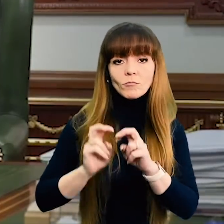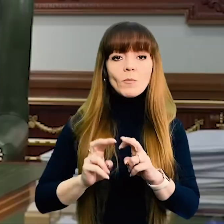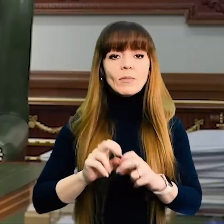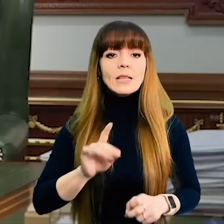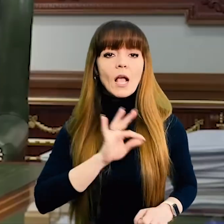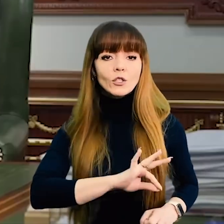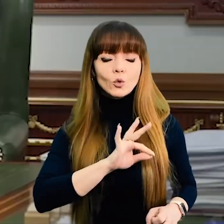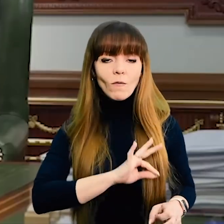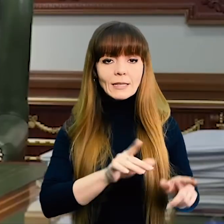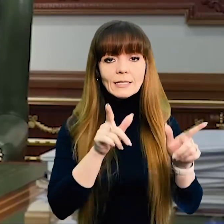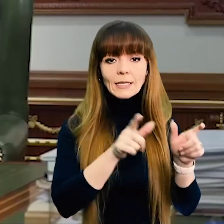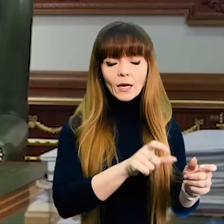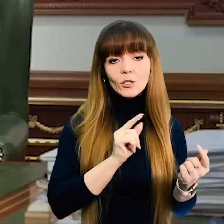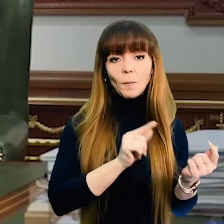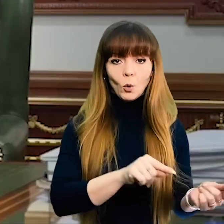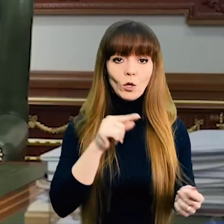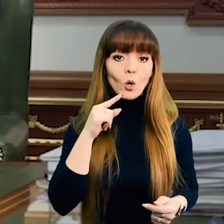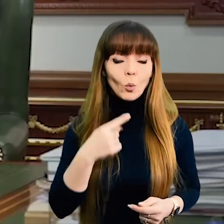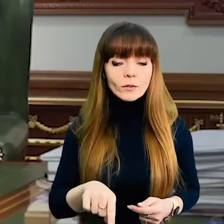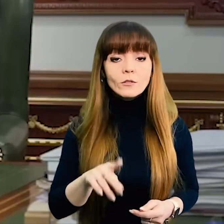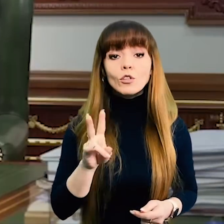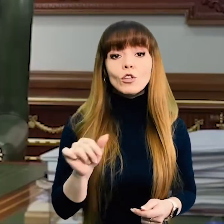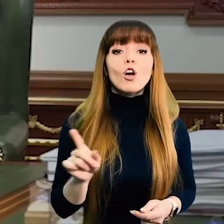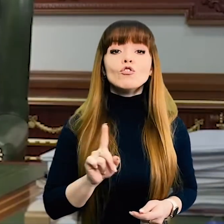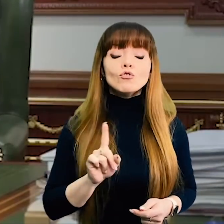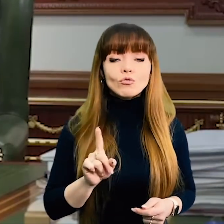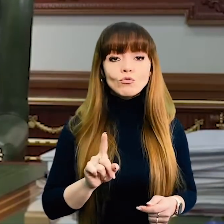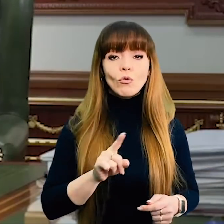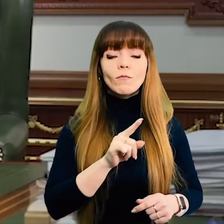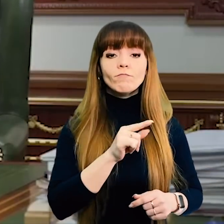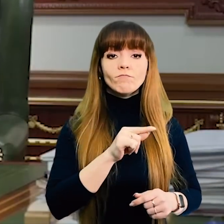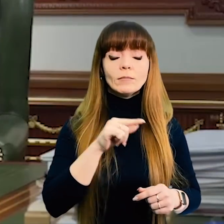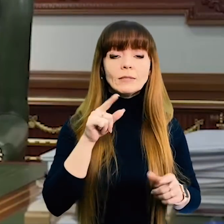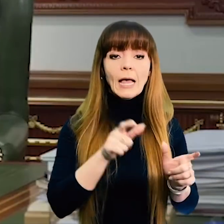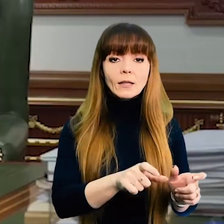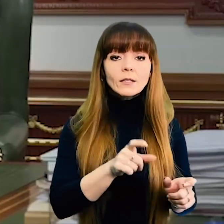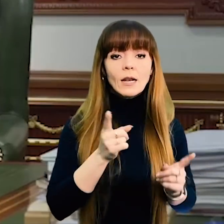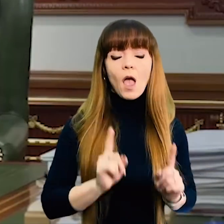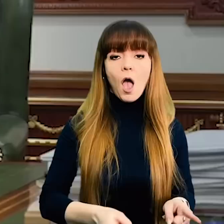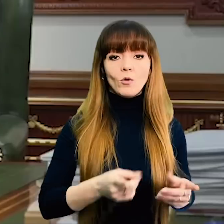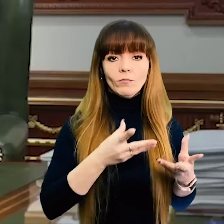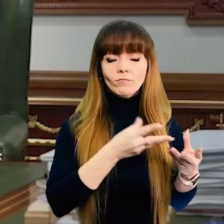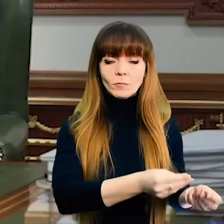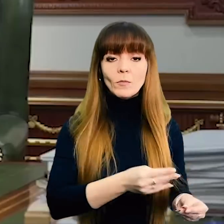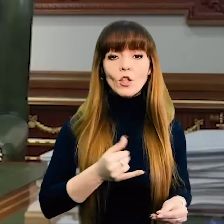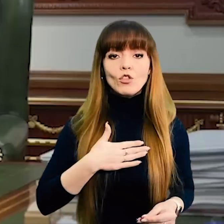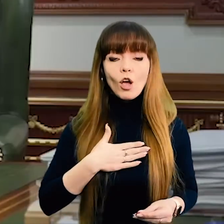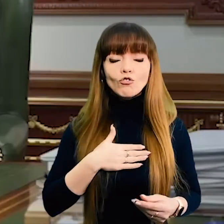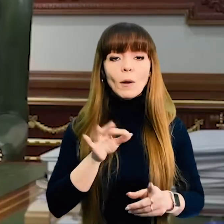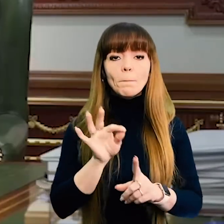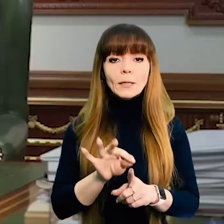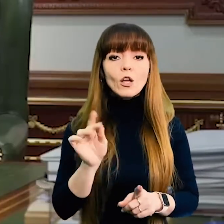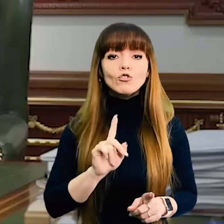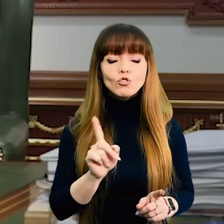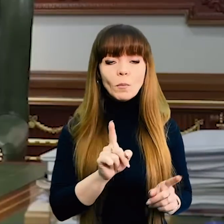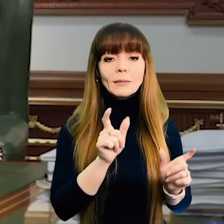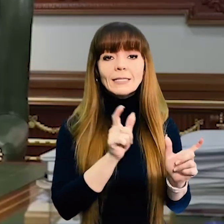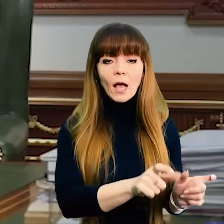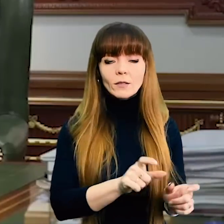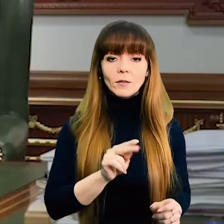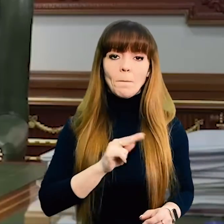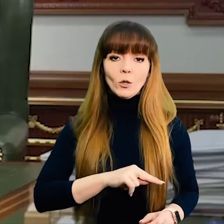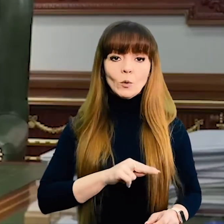будуть аналізувати застосовані санкції проти Росії, на що вони реально впливають. Наша мета –